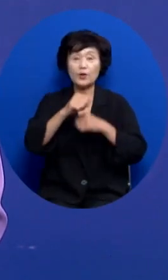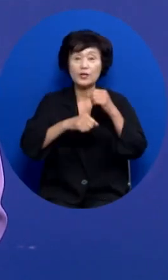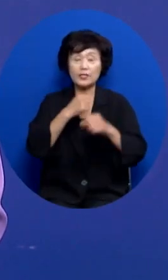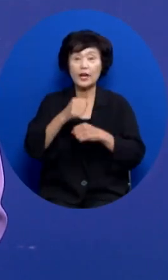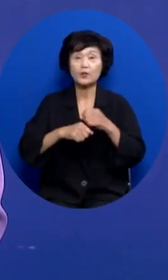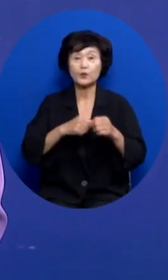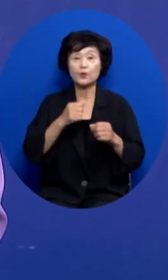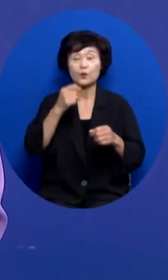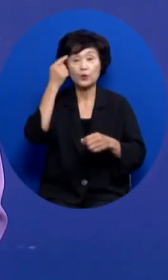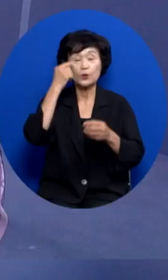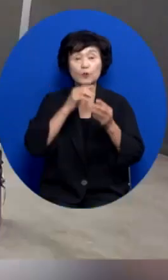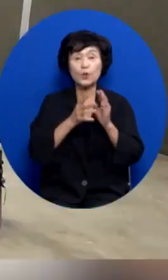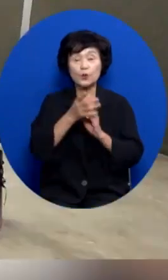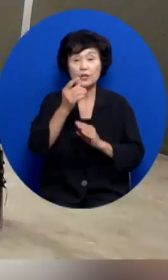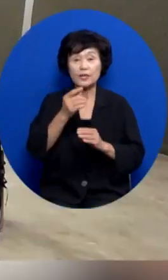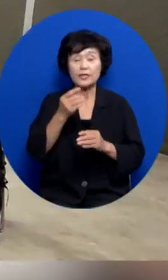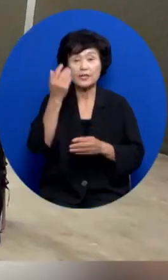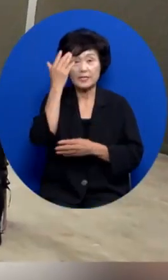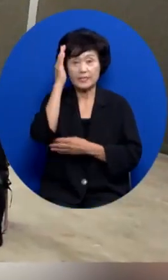기도회를 개최했습니다.